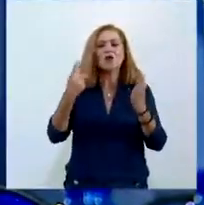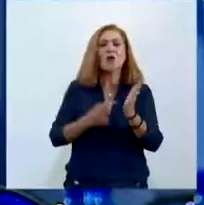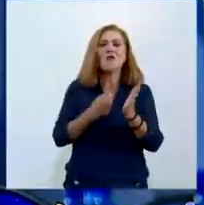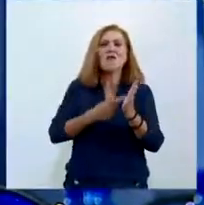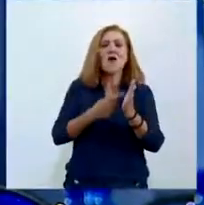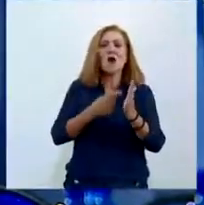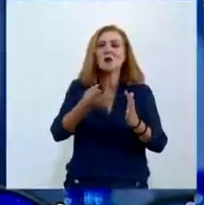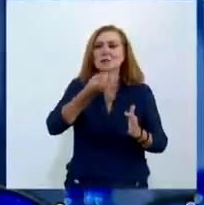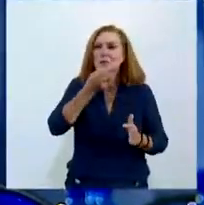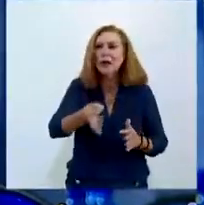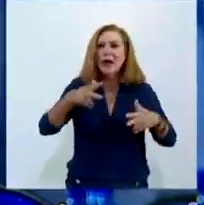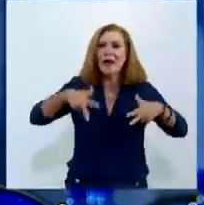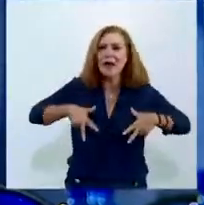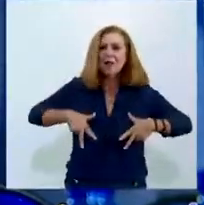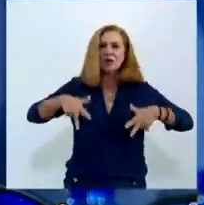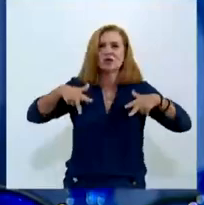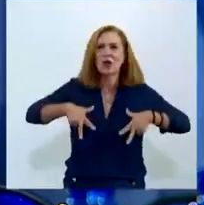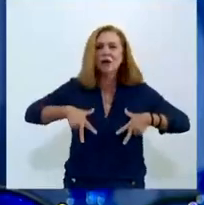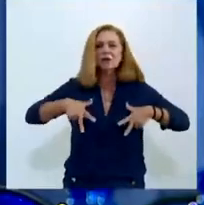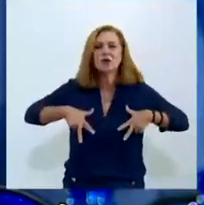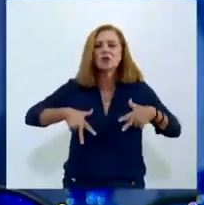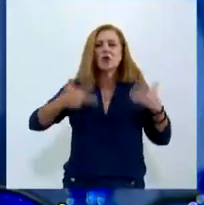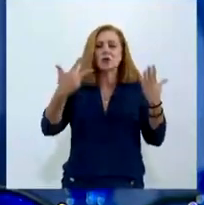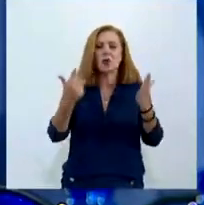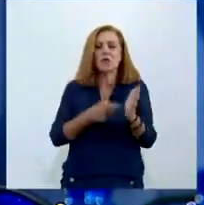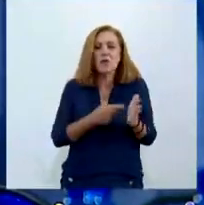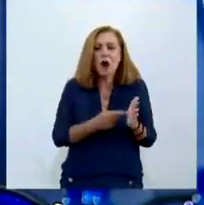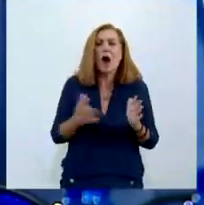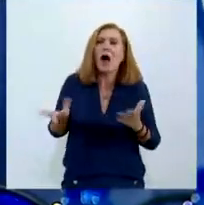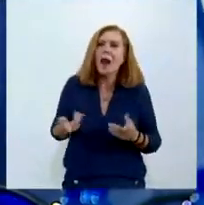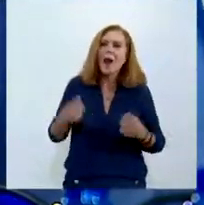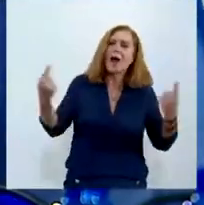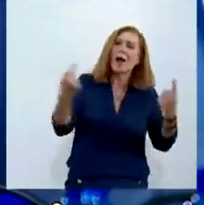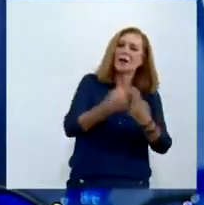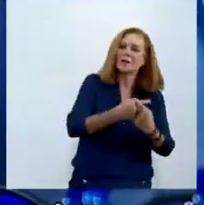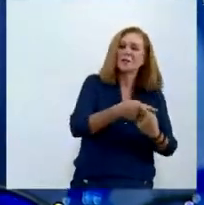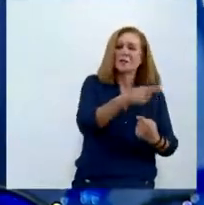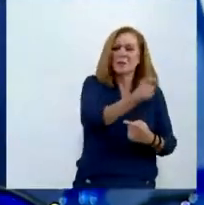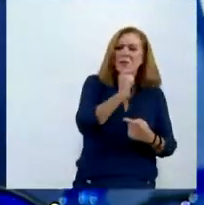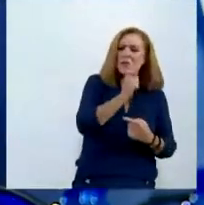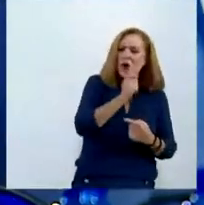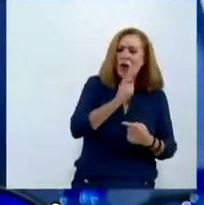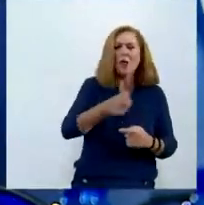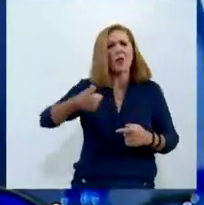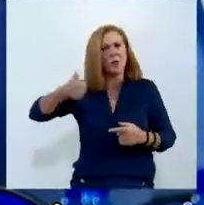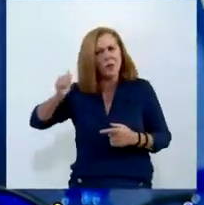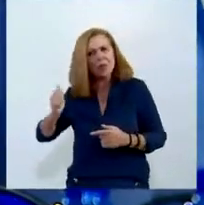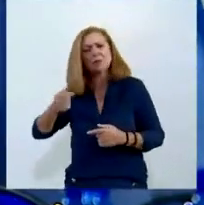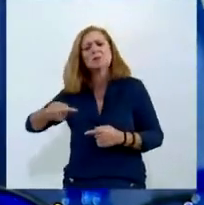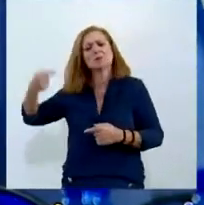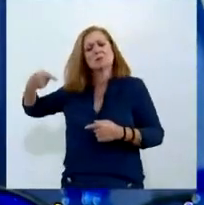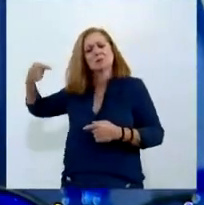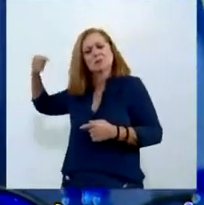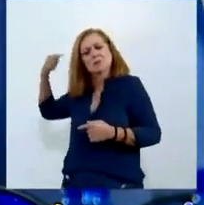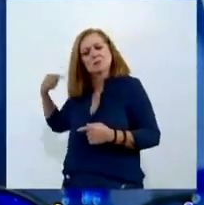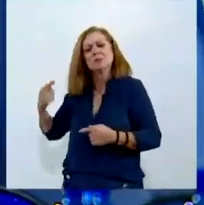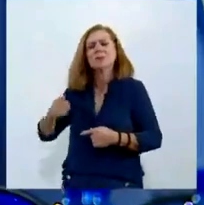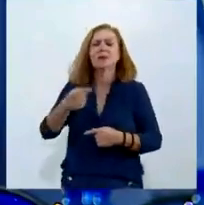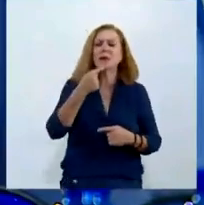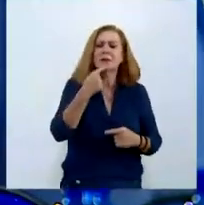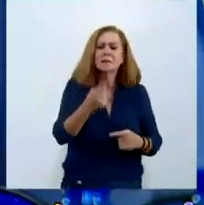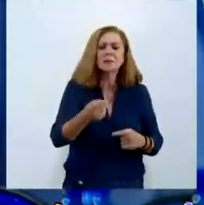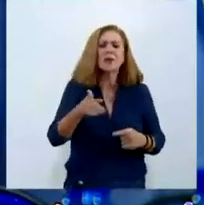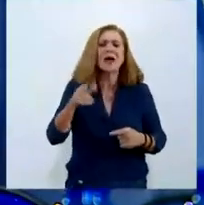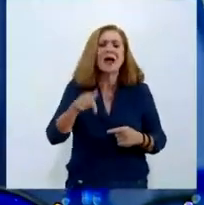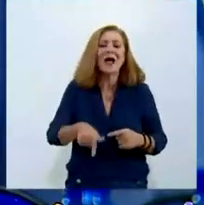κράτος. Ταυτόχρονα, οι πολιτικοί αντιπαλοί σας και χθες και τις προηγούμενες ημέρες έκαναν λόγο για το